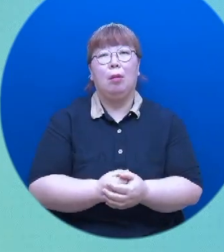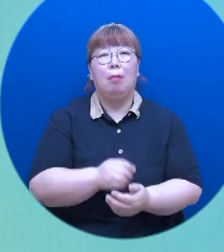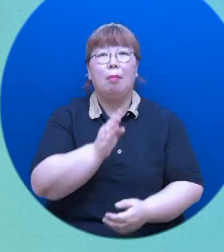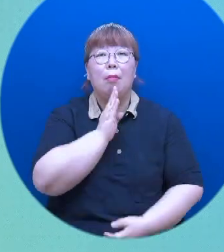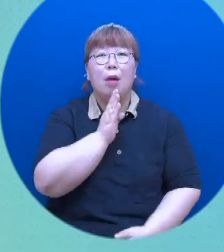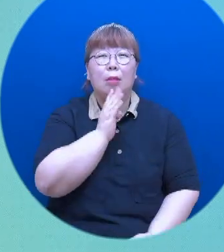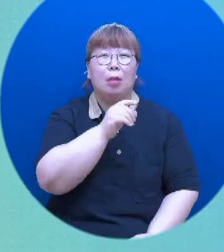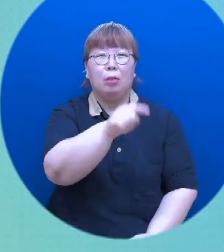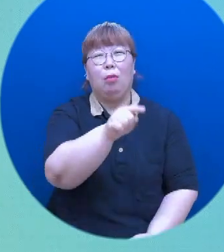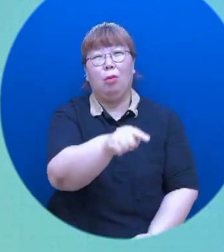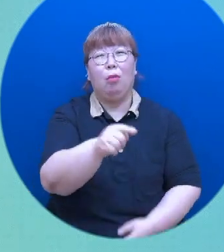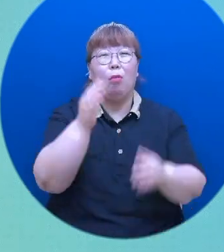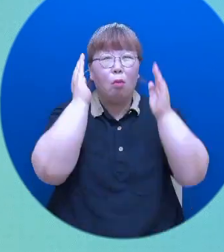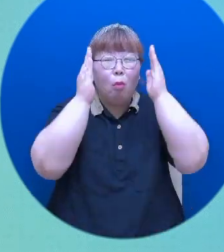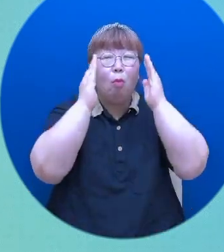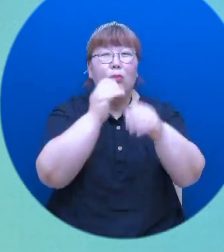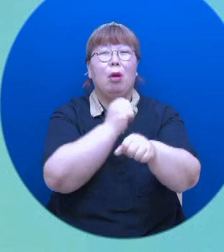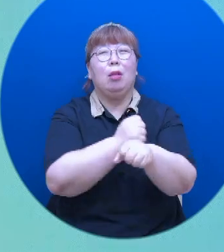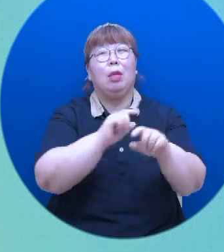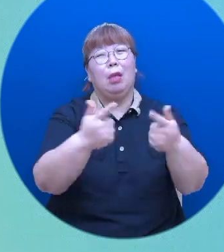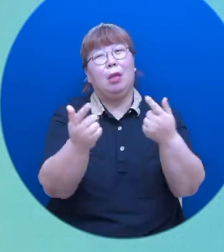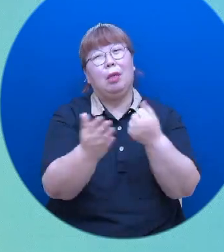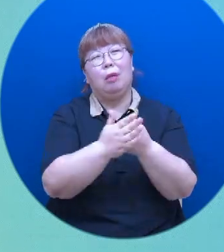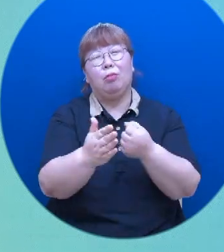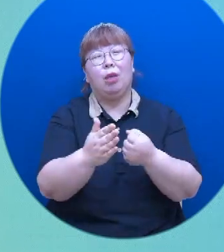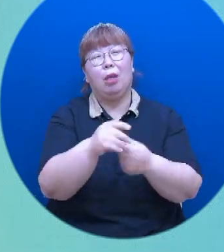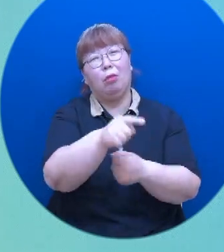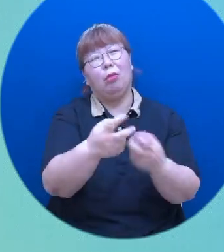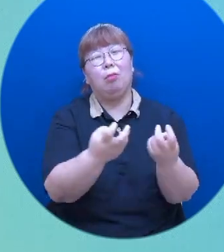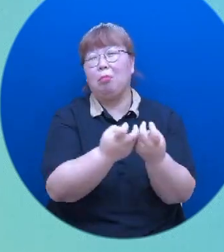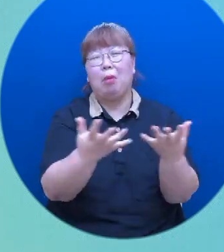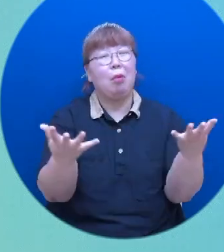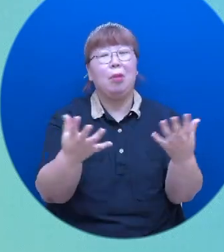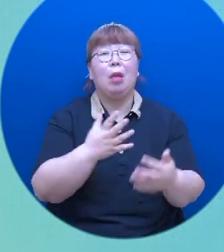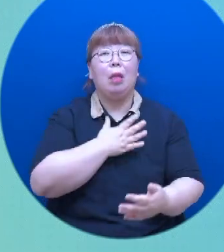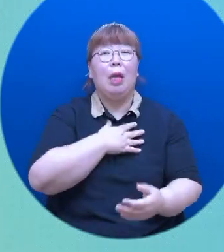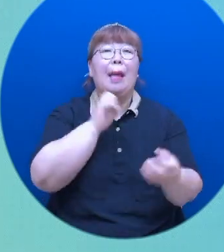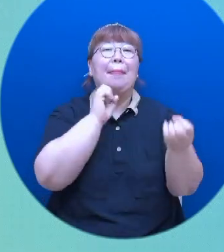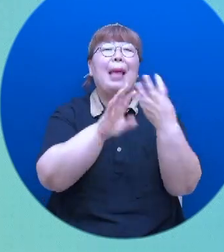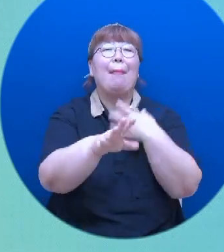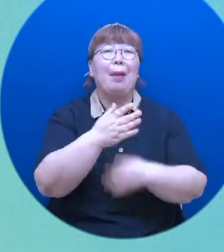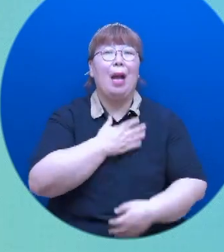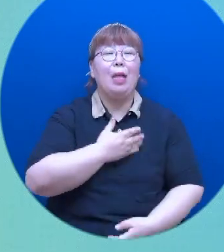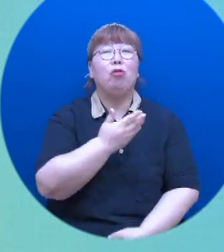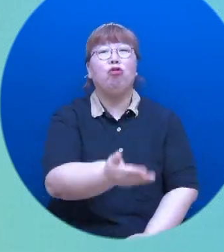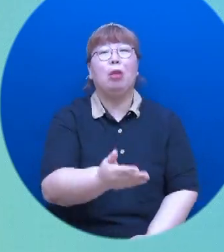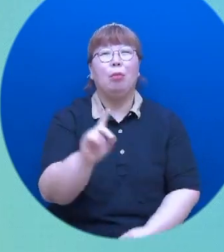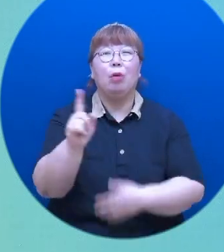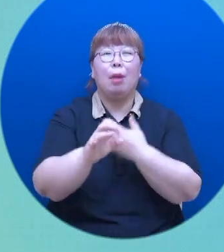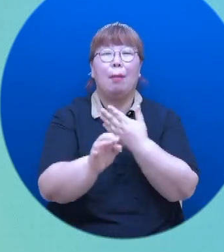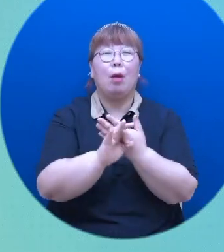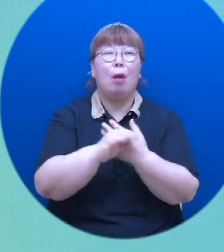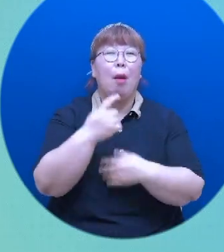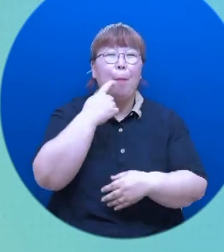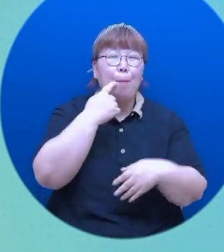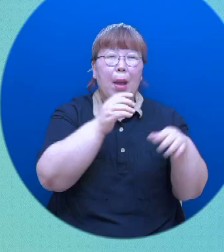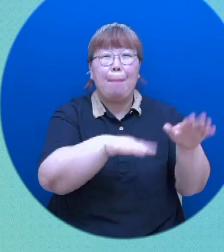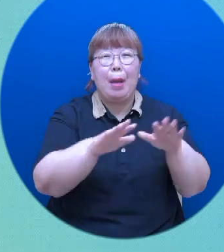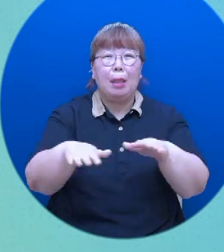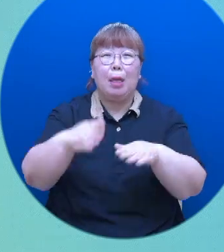한 거 어떡하니? 그리고 답을 알려줘요. 보이지 않는 하나님이 홍해를 갈라 그들을 건너게